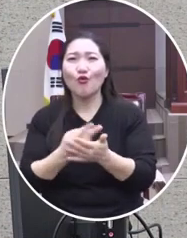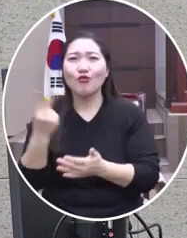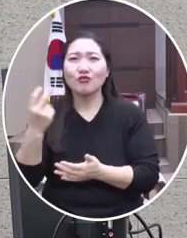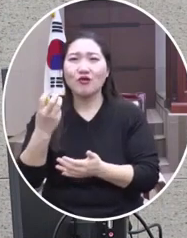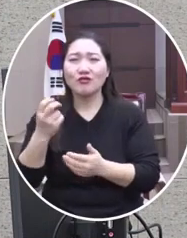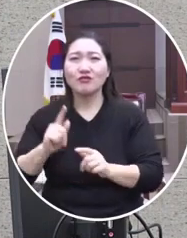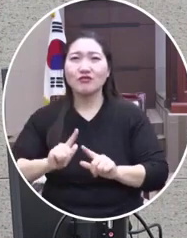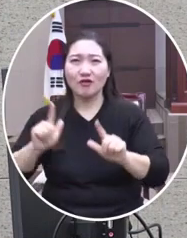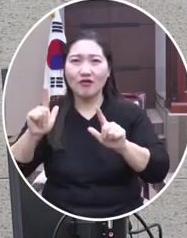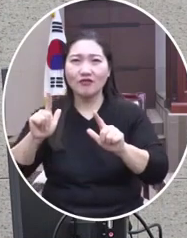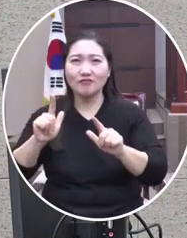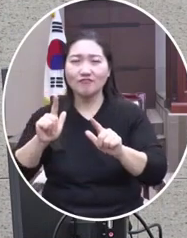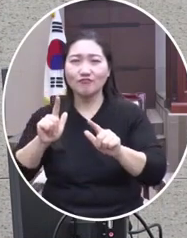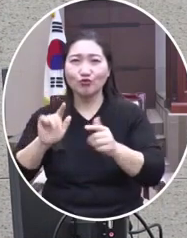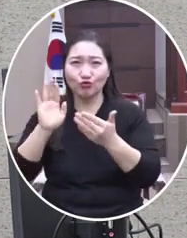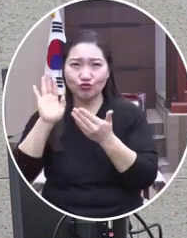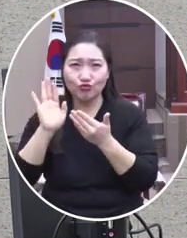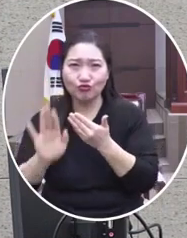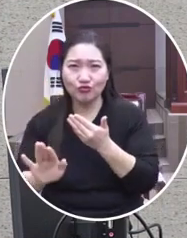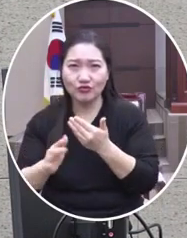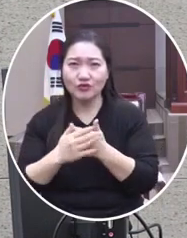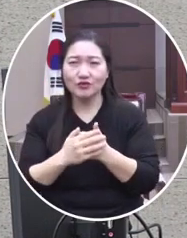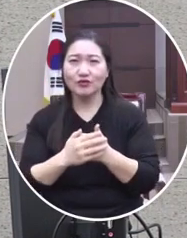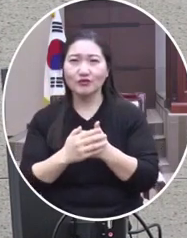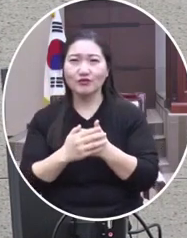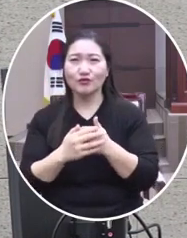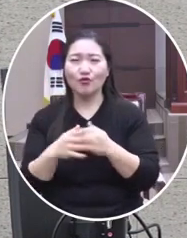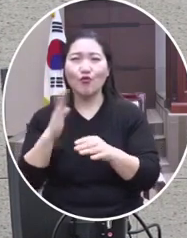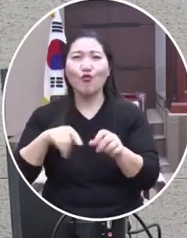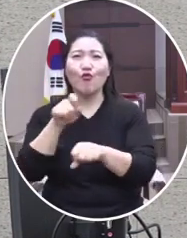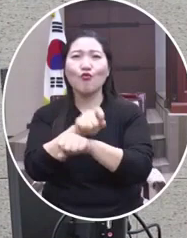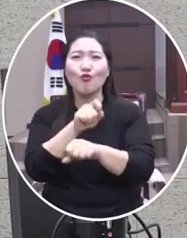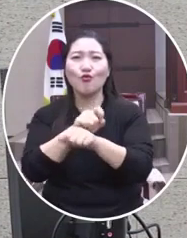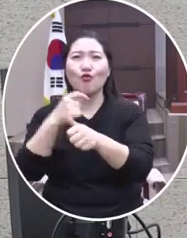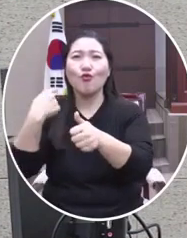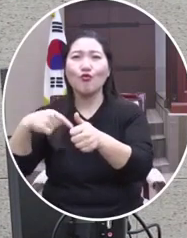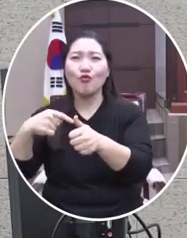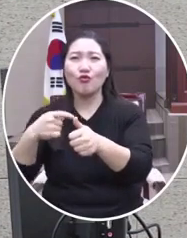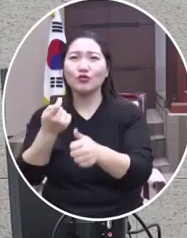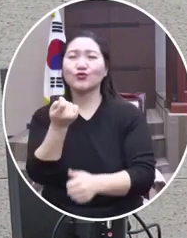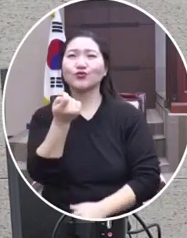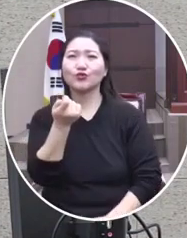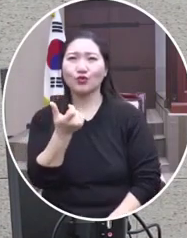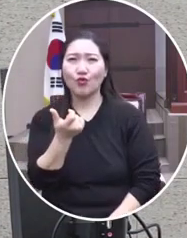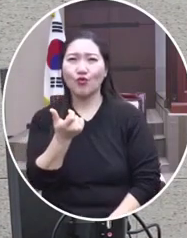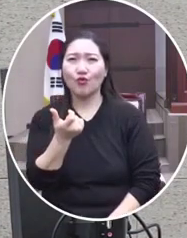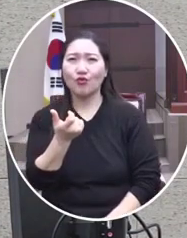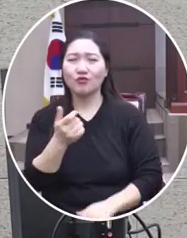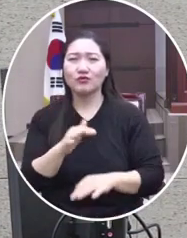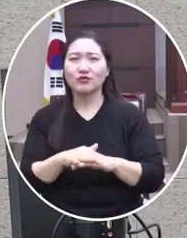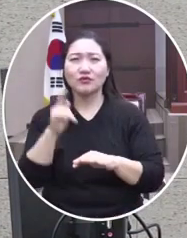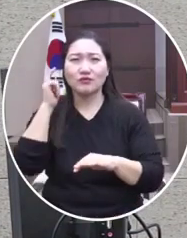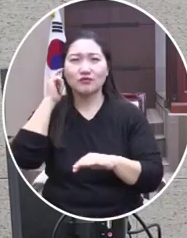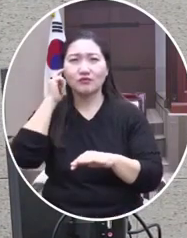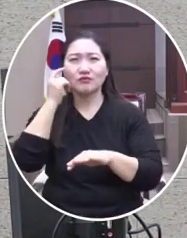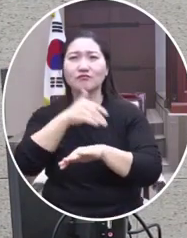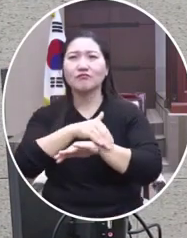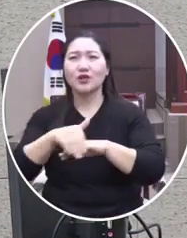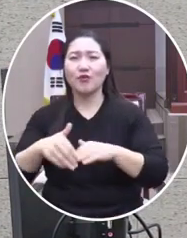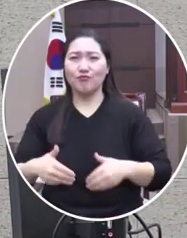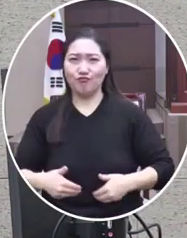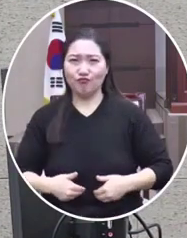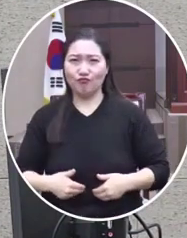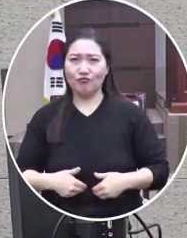2022년 인사권 독립후 의회 공무원의 교육 활동이 미비하여 대책 마인이